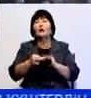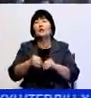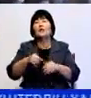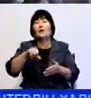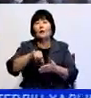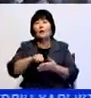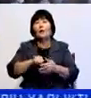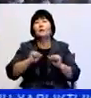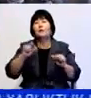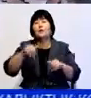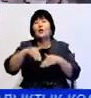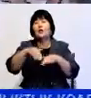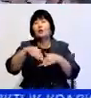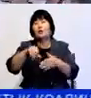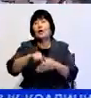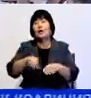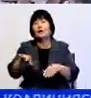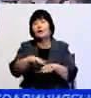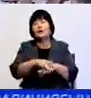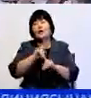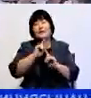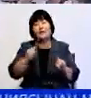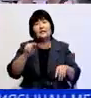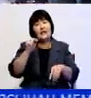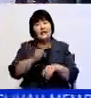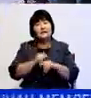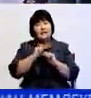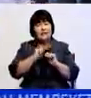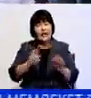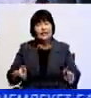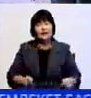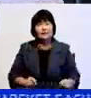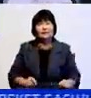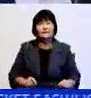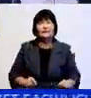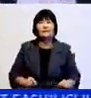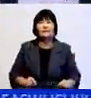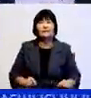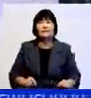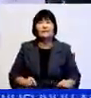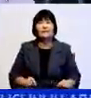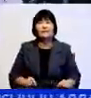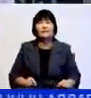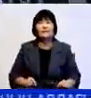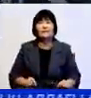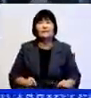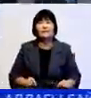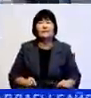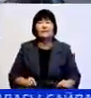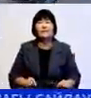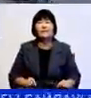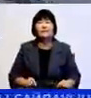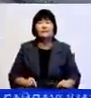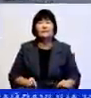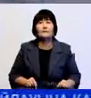келген спортшылар шеруге қатысып, жанкүйерлерге ерекше әсер сыйлады. Рагби спорты көп жылдардан бері Қазақстан Республикасы